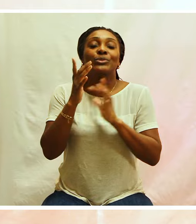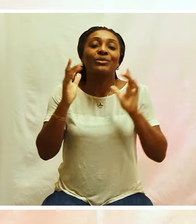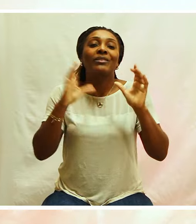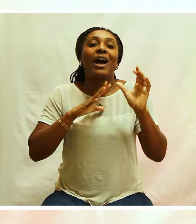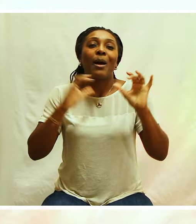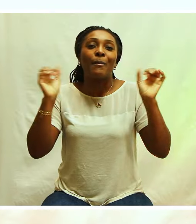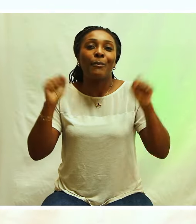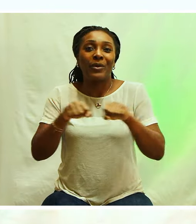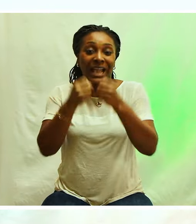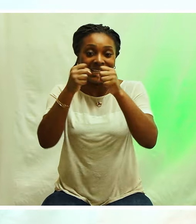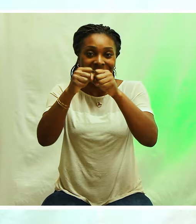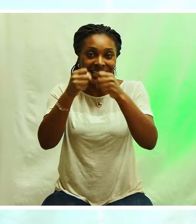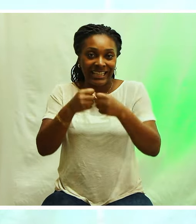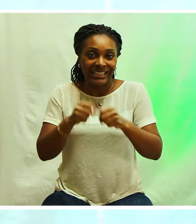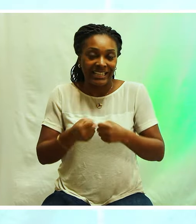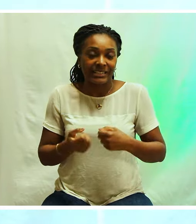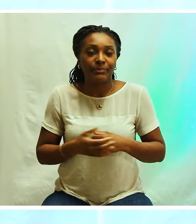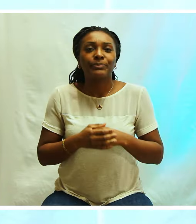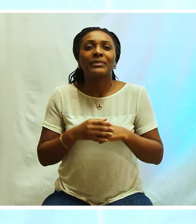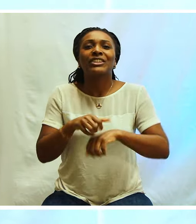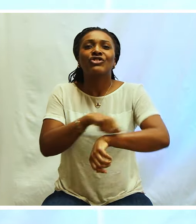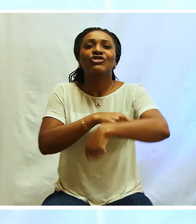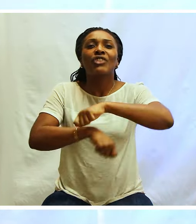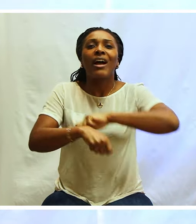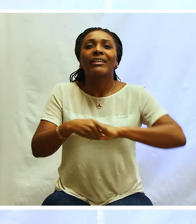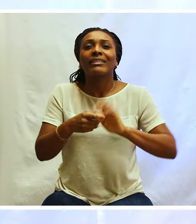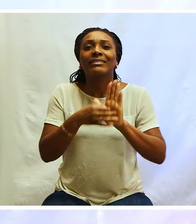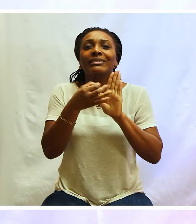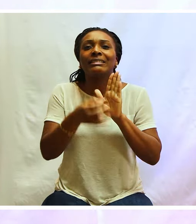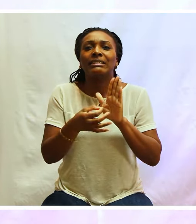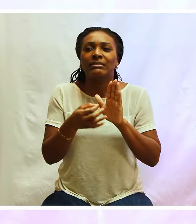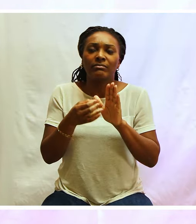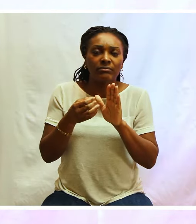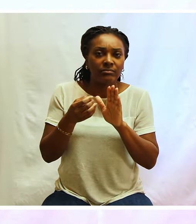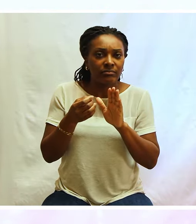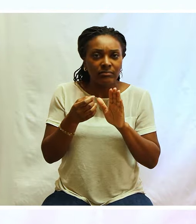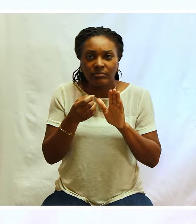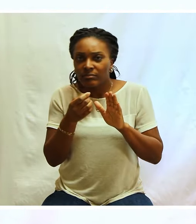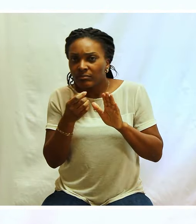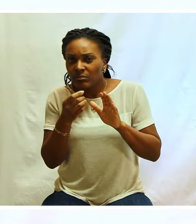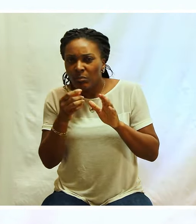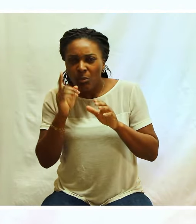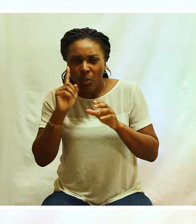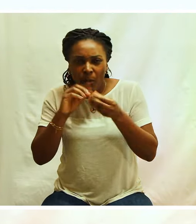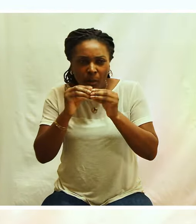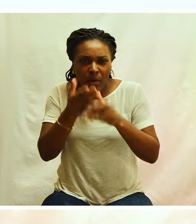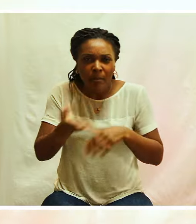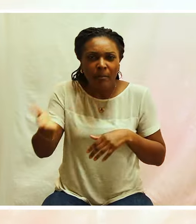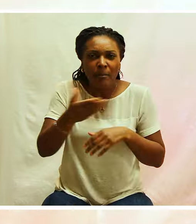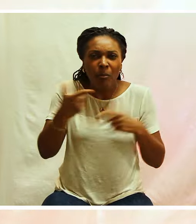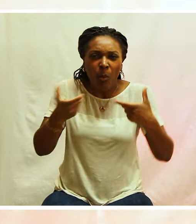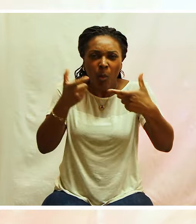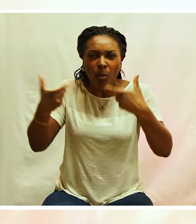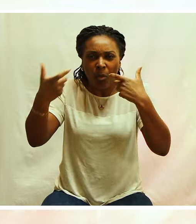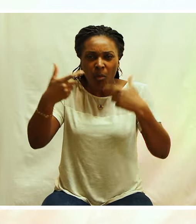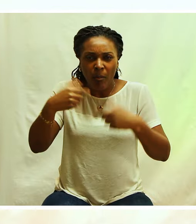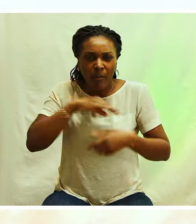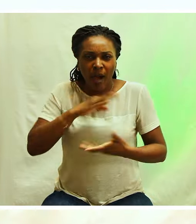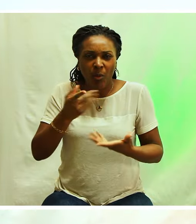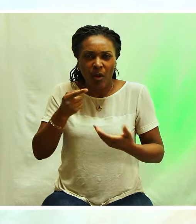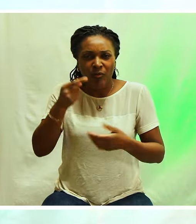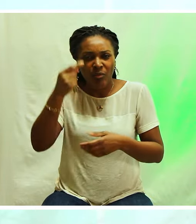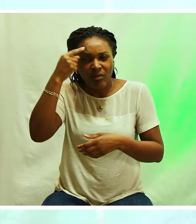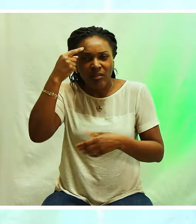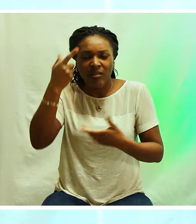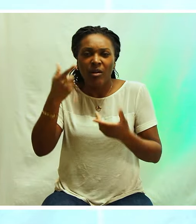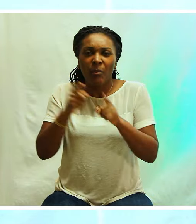1 à 3 nous dit « D'où viennent les luttes et d'où viennent les querelles parmi vous ? N'est-ce pas de vos passions qui combattent dans vos membres ?